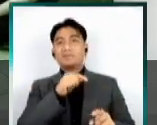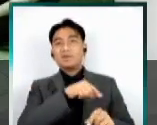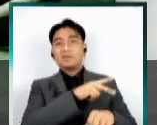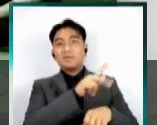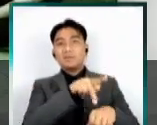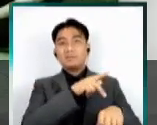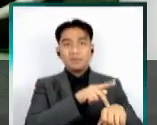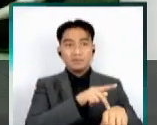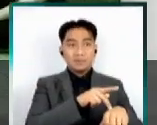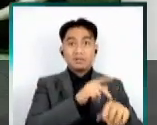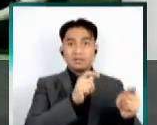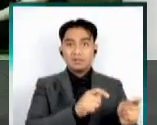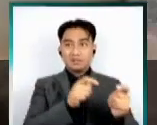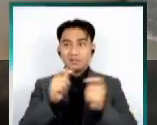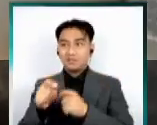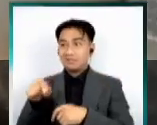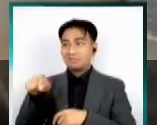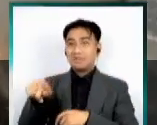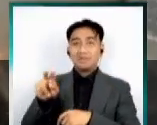York City. So